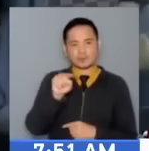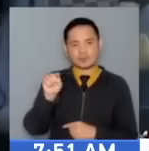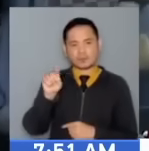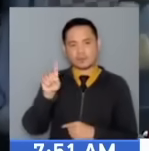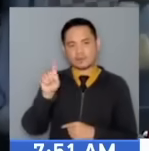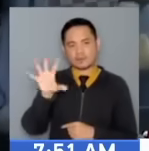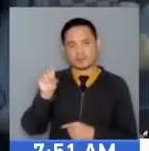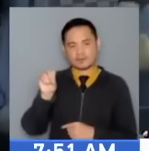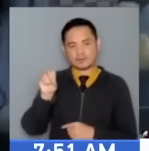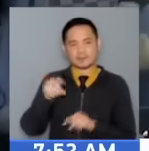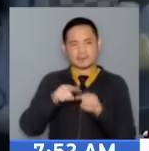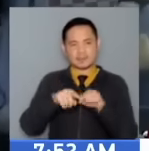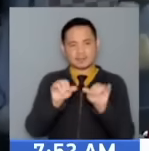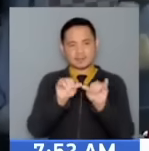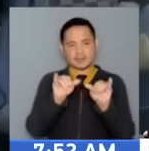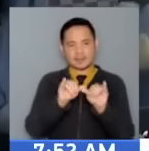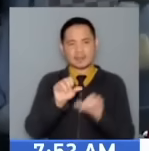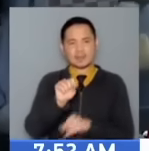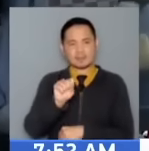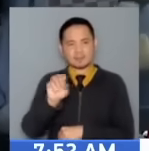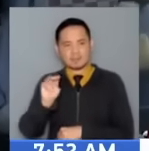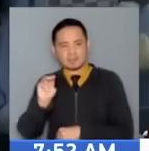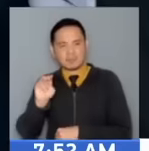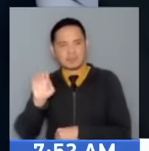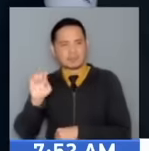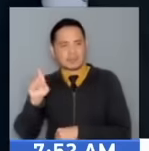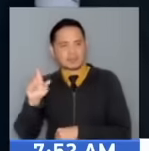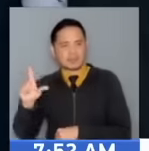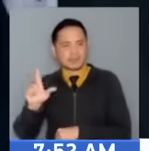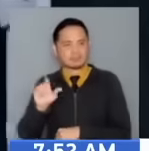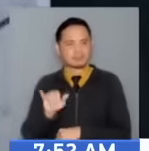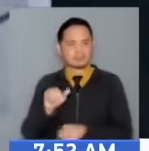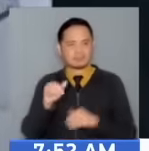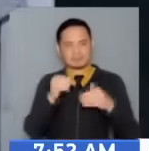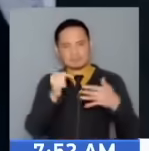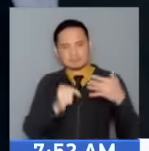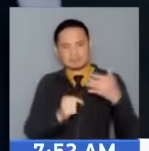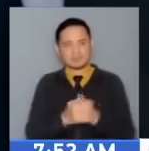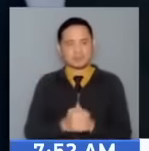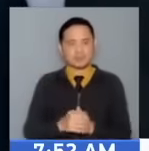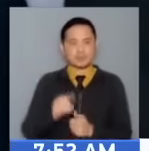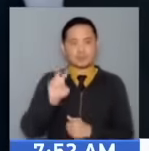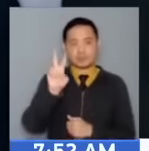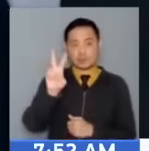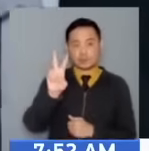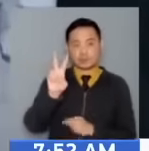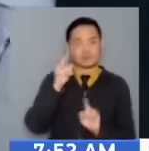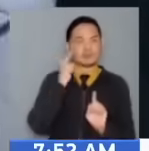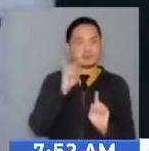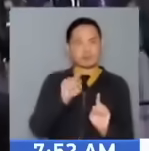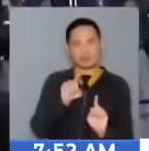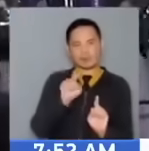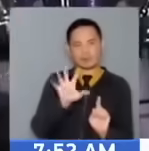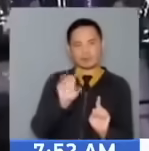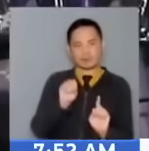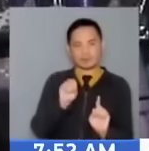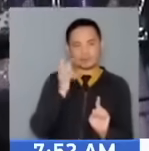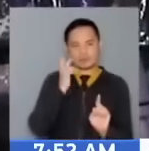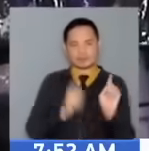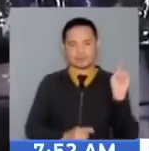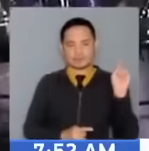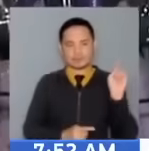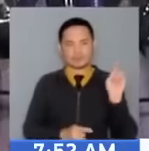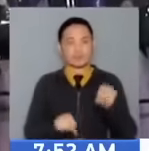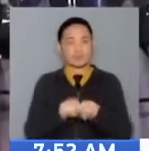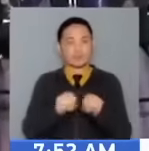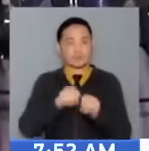size. Ang puting sando naman ng undershirt, 2 for 150 pesos ang benta. Ang black shoes naman, 230 to